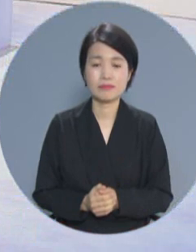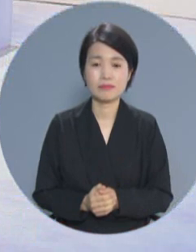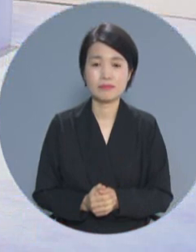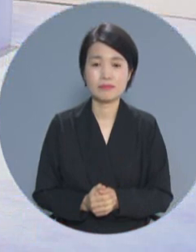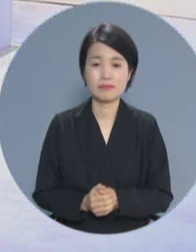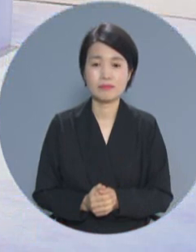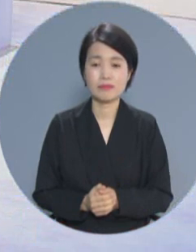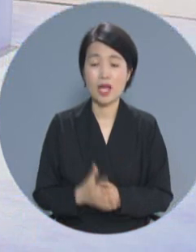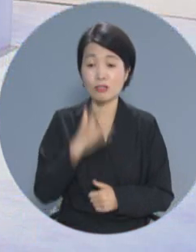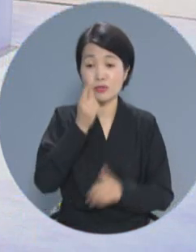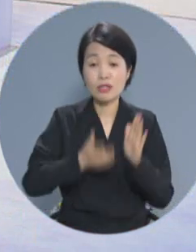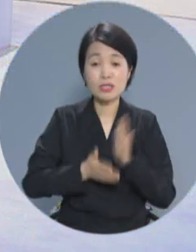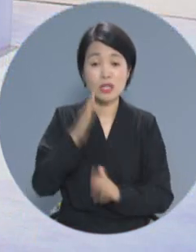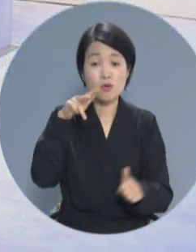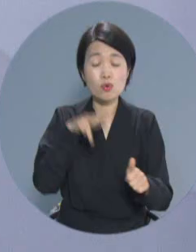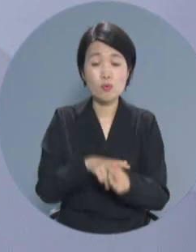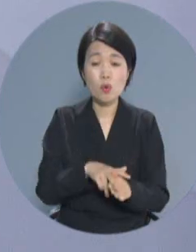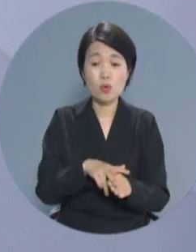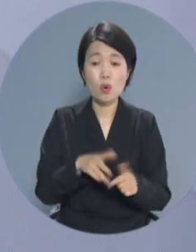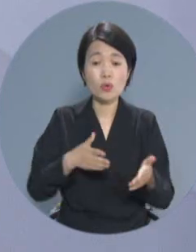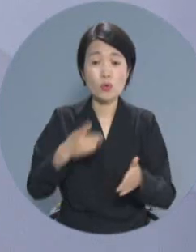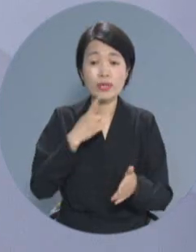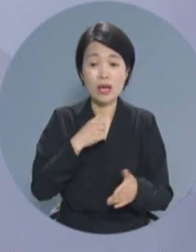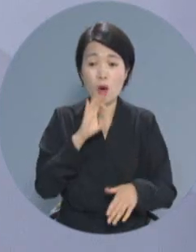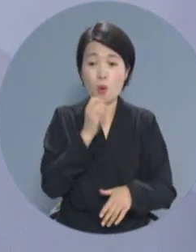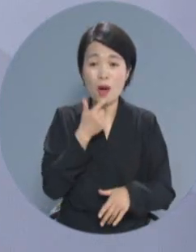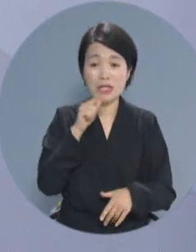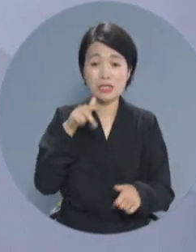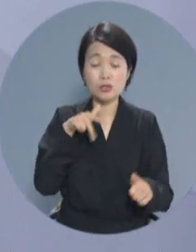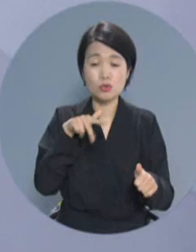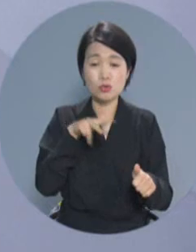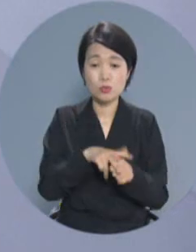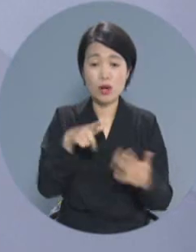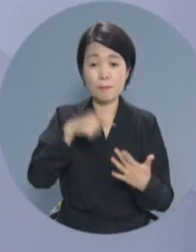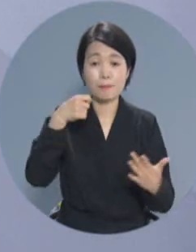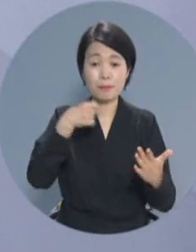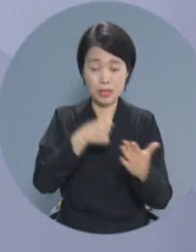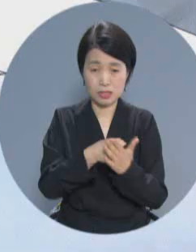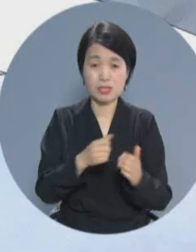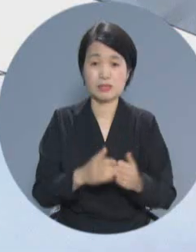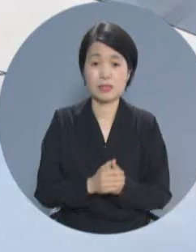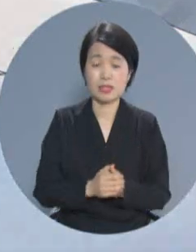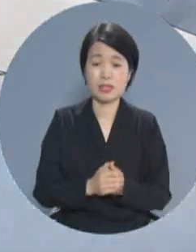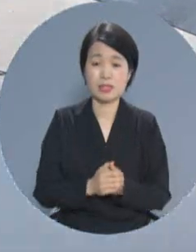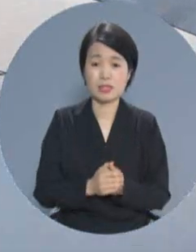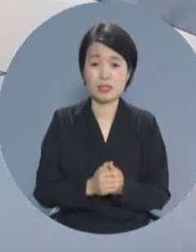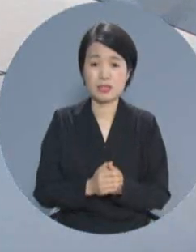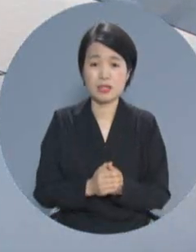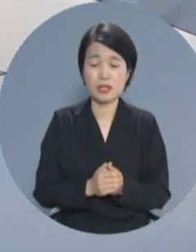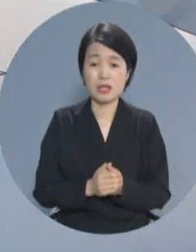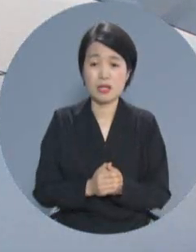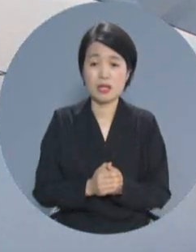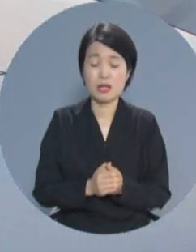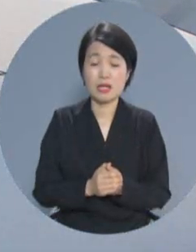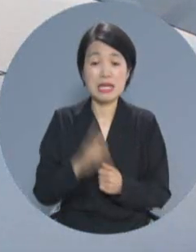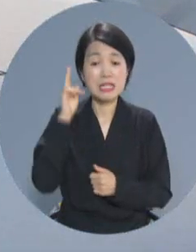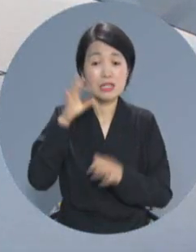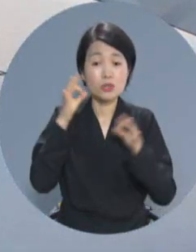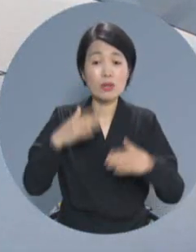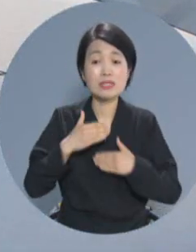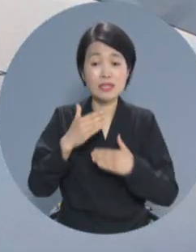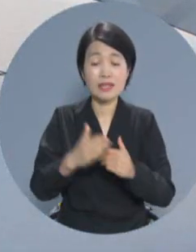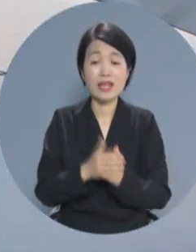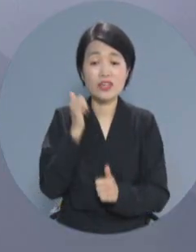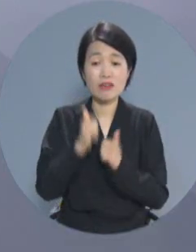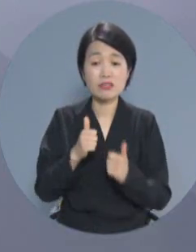민주당 순천시장 후보로 도의원 출신의 오학은 후보가 결정됐습니다. 지난 4일부터 이틀 동안 진행된 2차